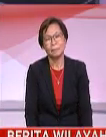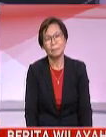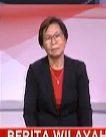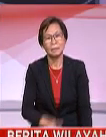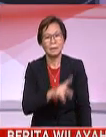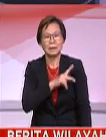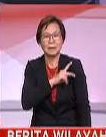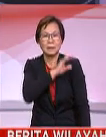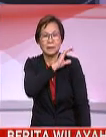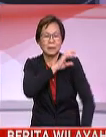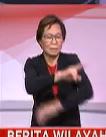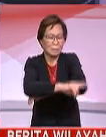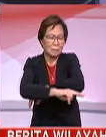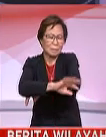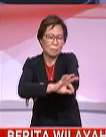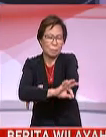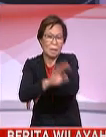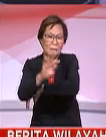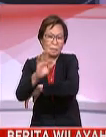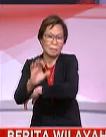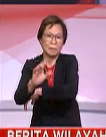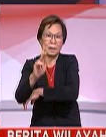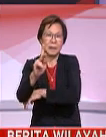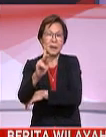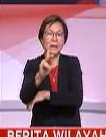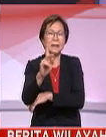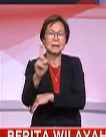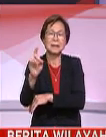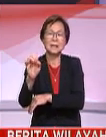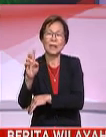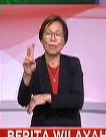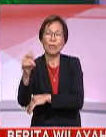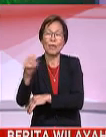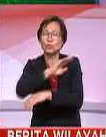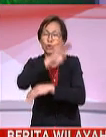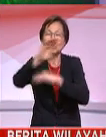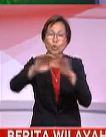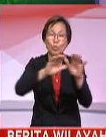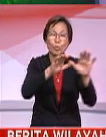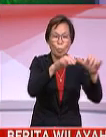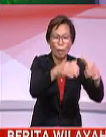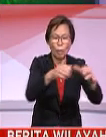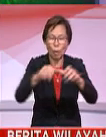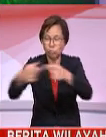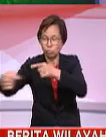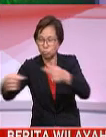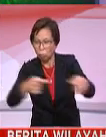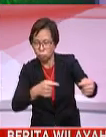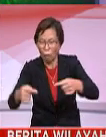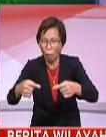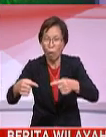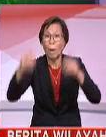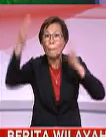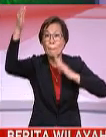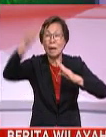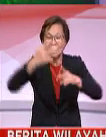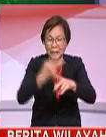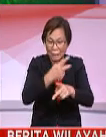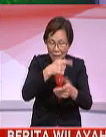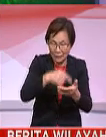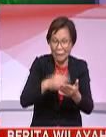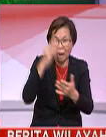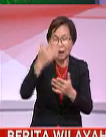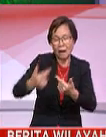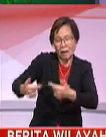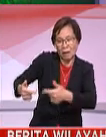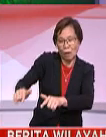Ketua Jurulatih Negeri 9 FC K Devon menjelaskan semua pasukan yang akan bersaing dalam Liga Malaysia musim ini perlu